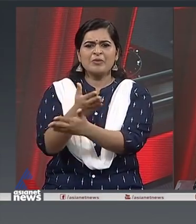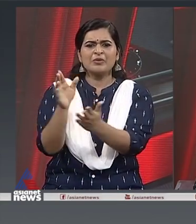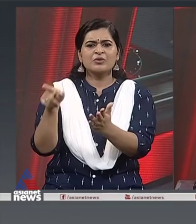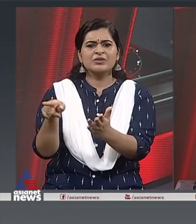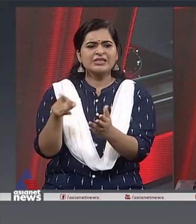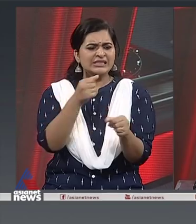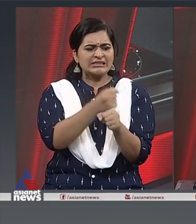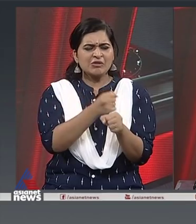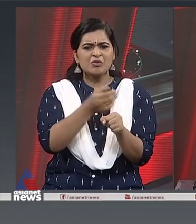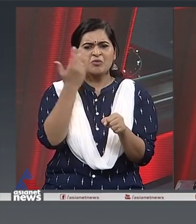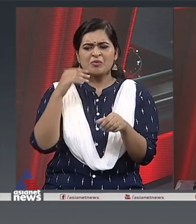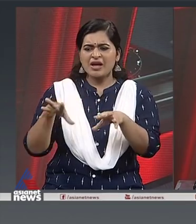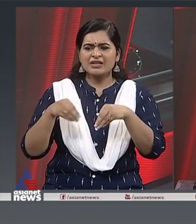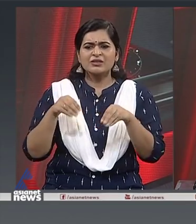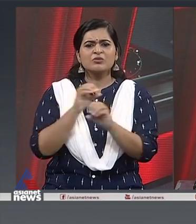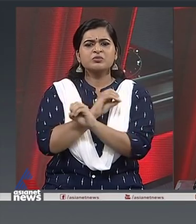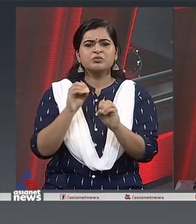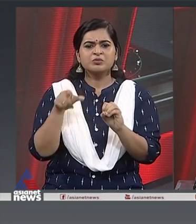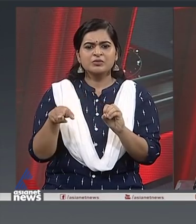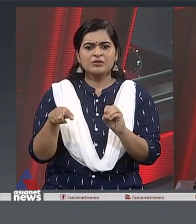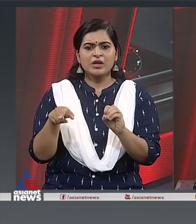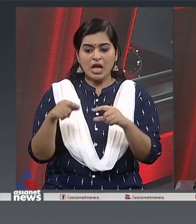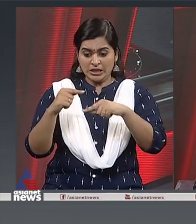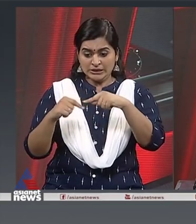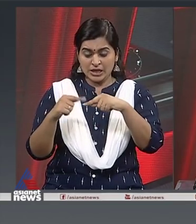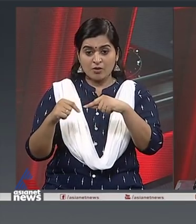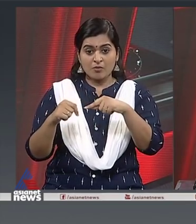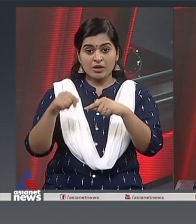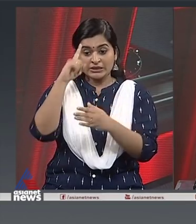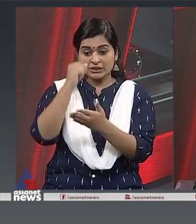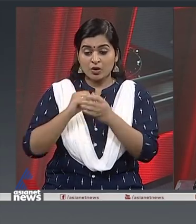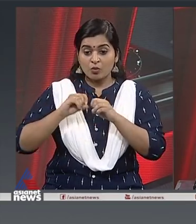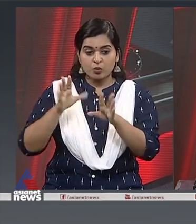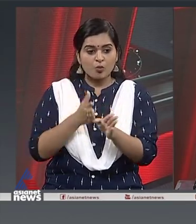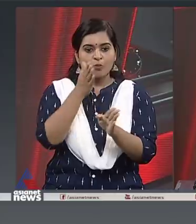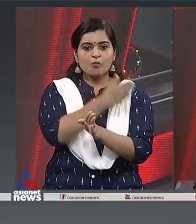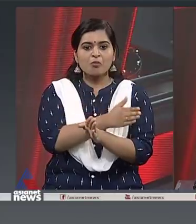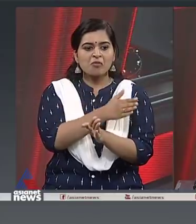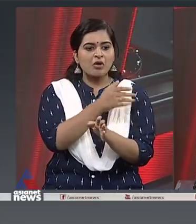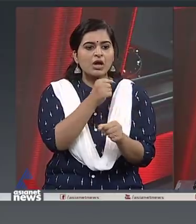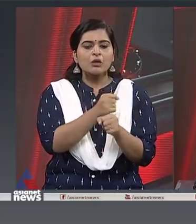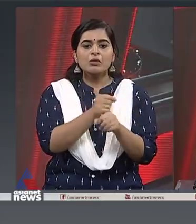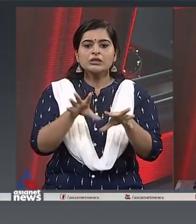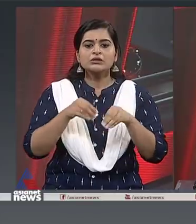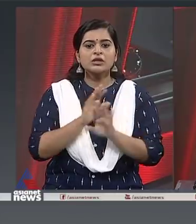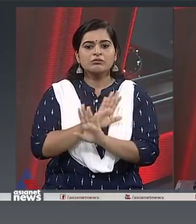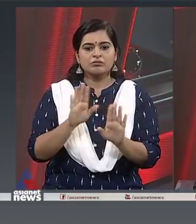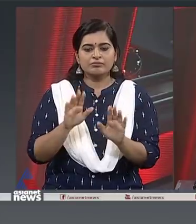കാണിച്ചില്ല. ചർച്ചയ്ക്ക് മുൻകൈ എന്തുകൊണ്ട് തെരഞ്ഞെടുപ്പ് വിജ്ഞാപനം പുറപ്പെടുവിക്കും മുമ്പ് എടുത്തില്ല തുടങ്ങിയ വിമർശനങ്ങളും ഷാഫി പറമ്പിൽ